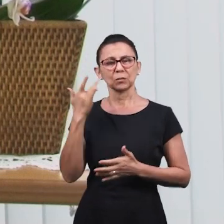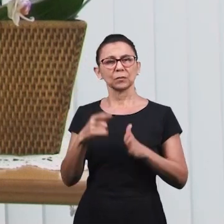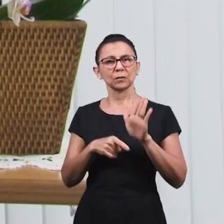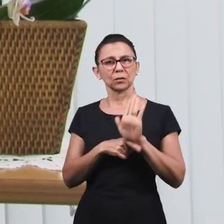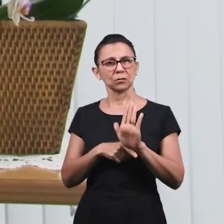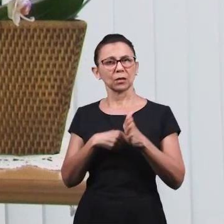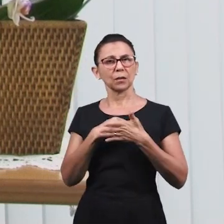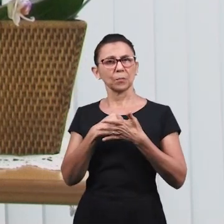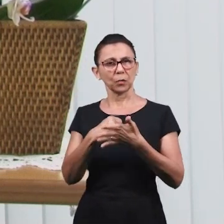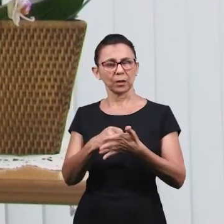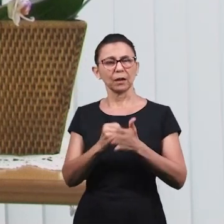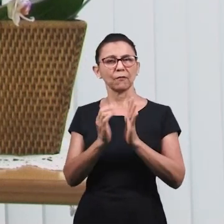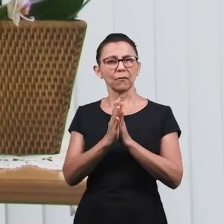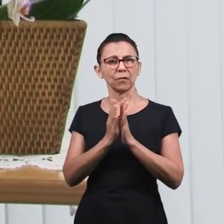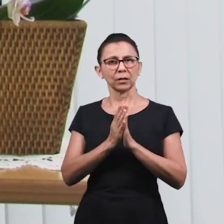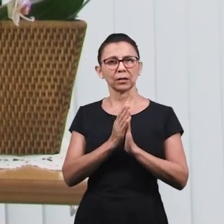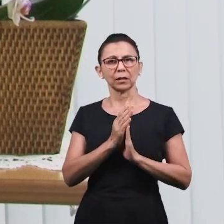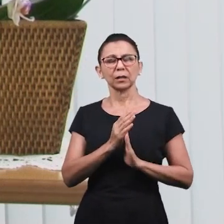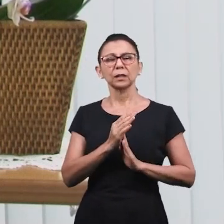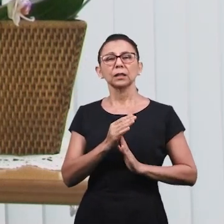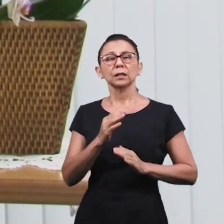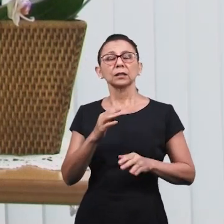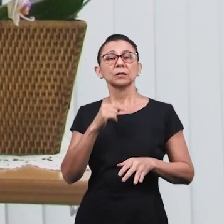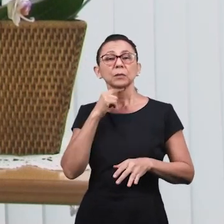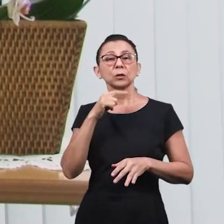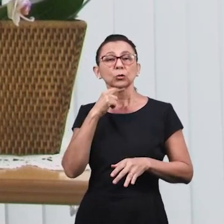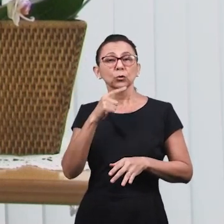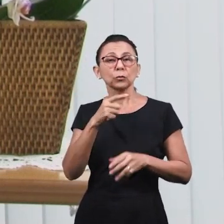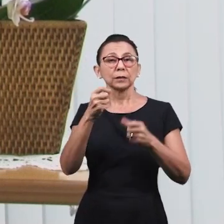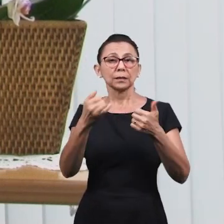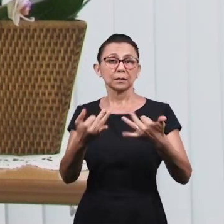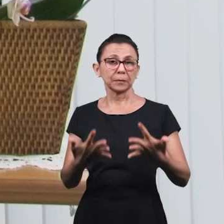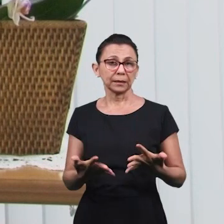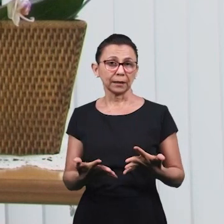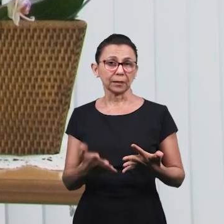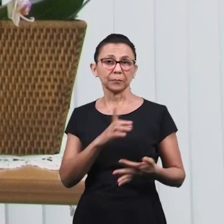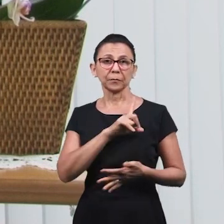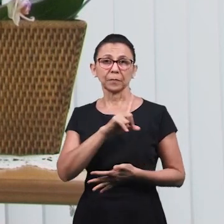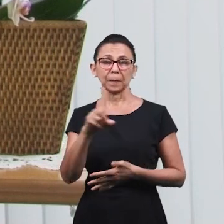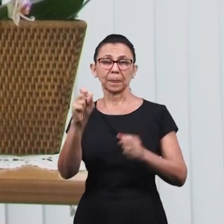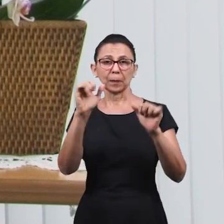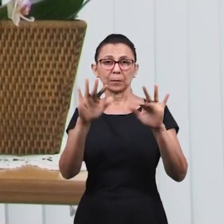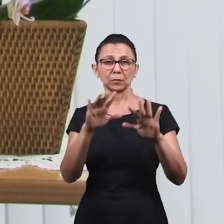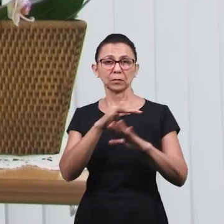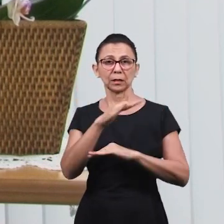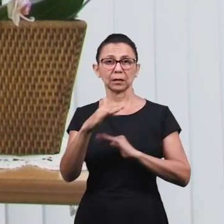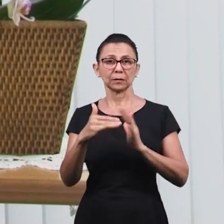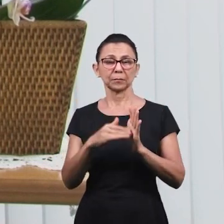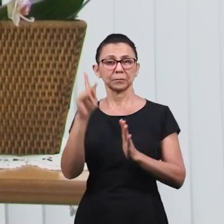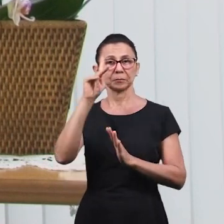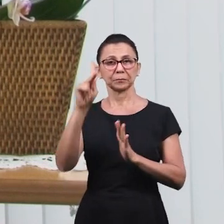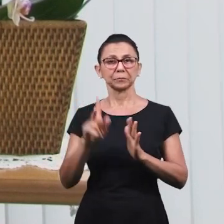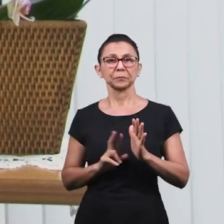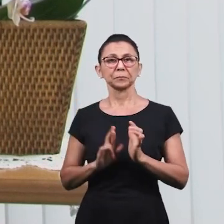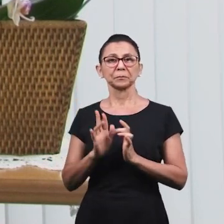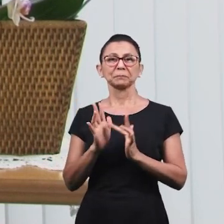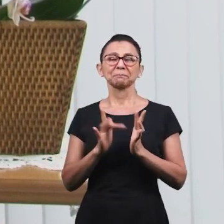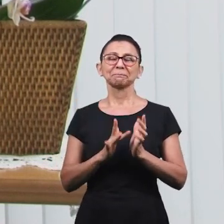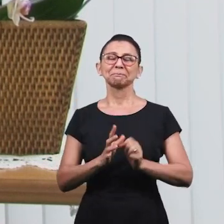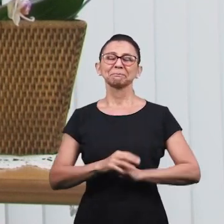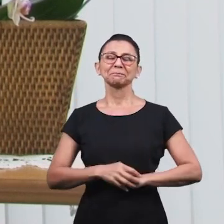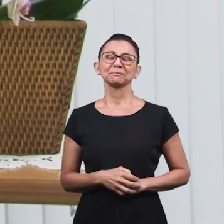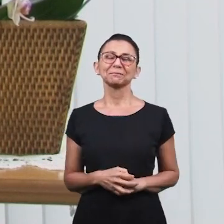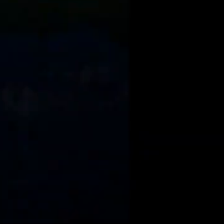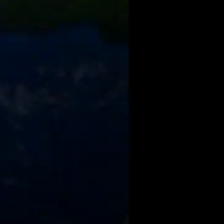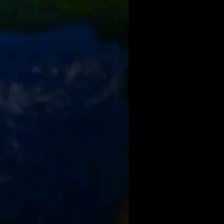sur ce numéro et les frères vont prier pour vous Et si vous avez une question, ils vont aussi vous répondre. La paix